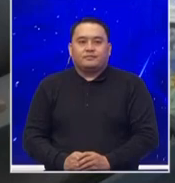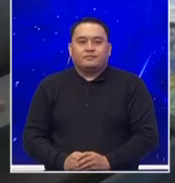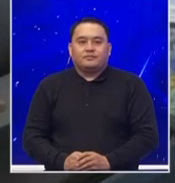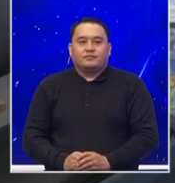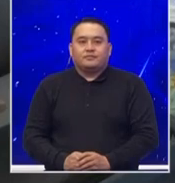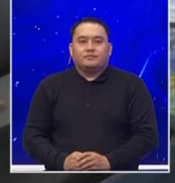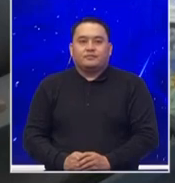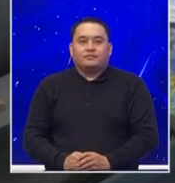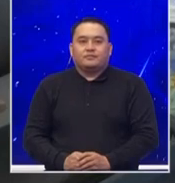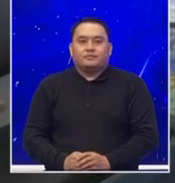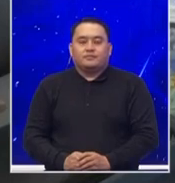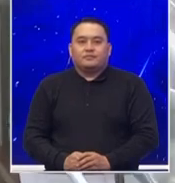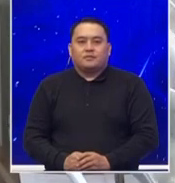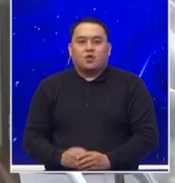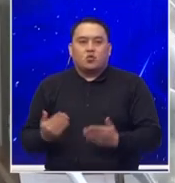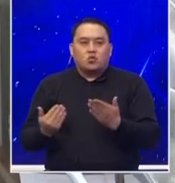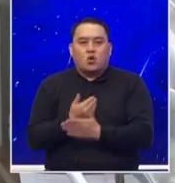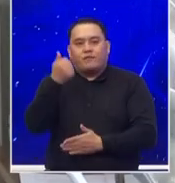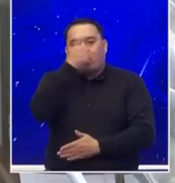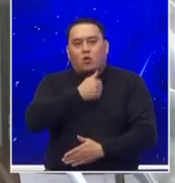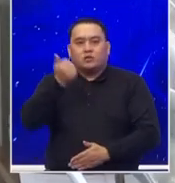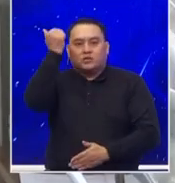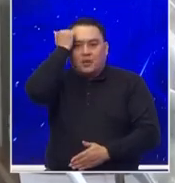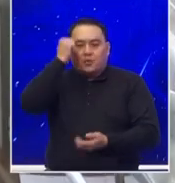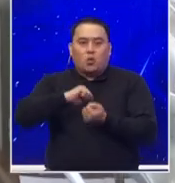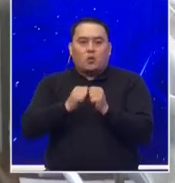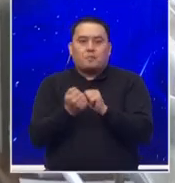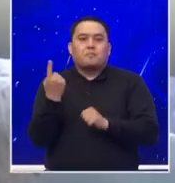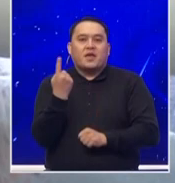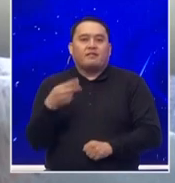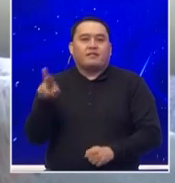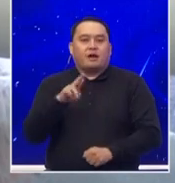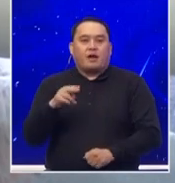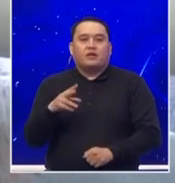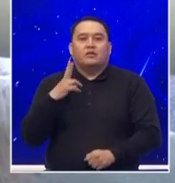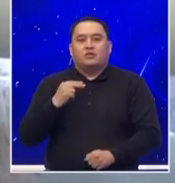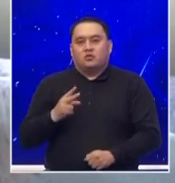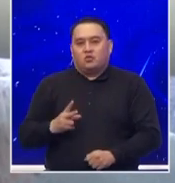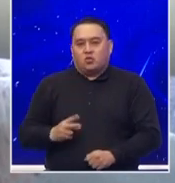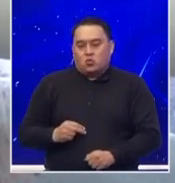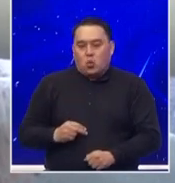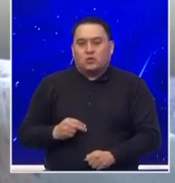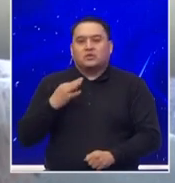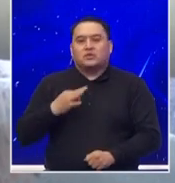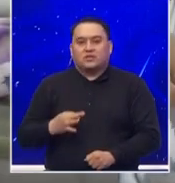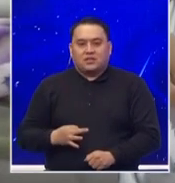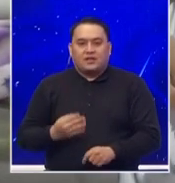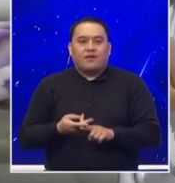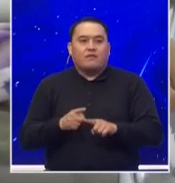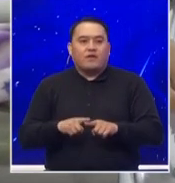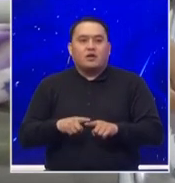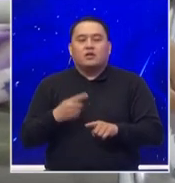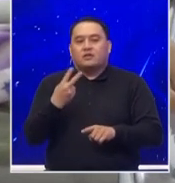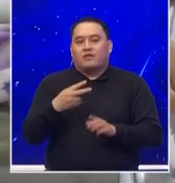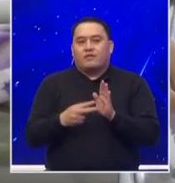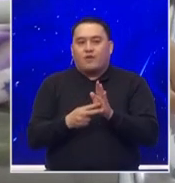Макпал Муканова и Дария Аскербек этот Новый год запомнят на всю жизнь. 1 января у обоих девушек появились долгожданные сыновья. 28-летняя